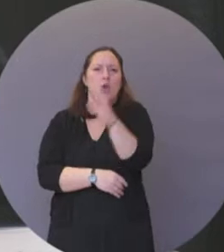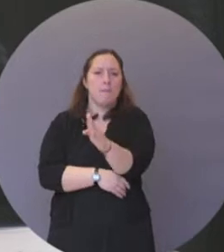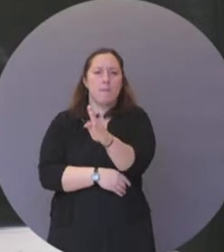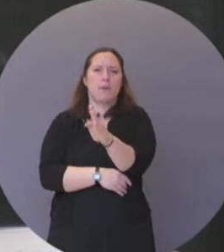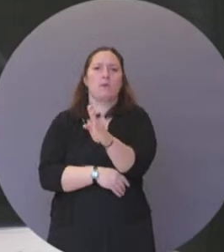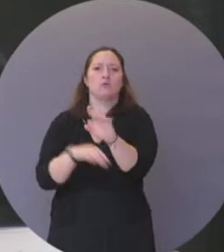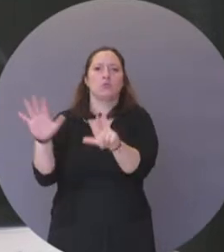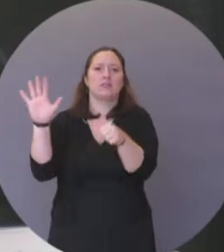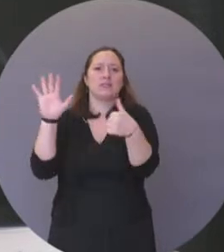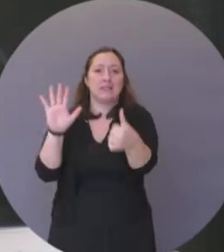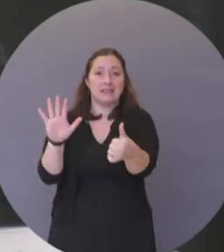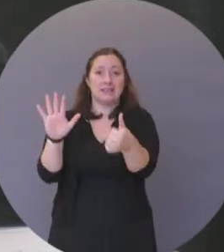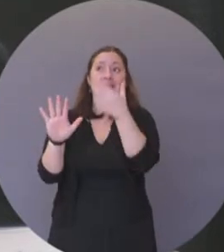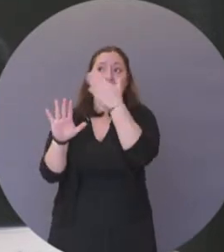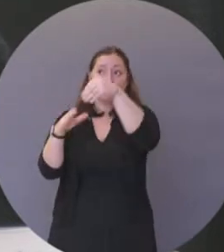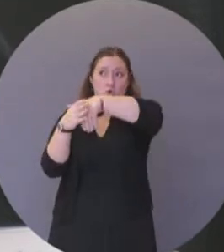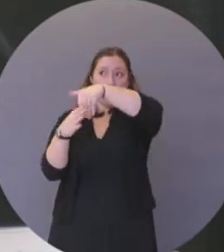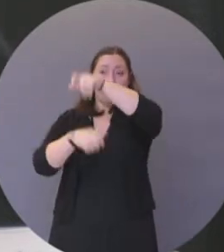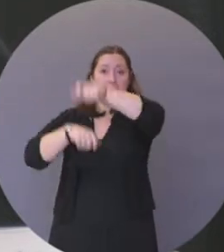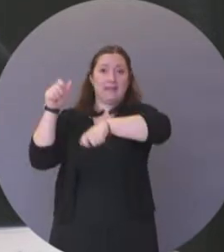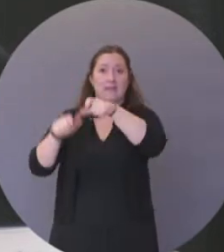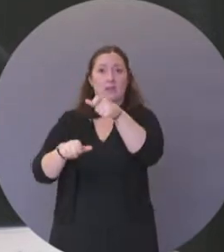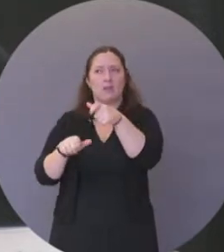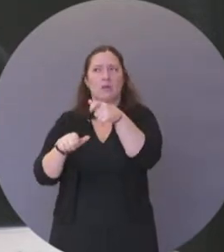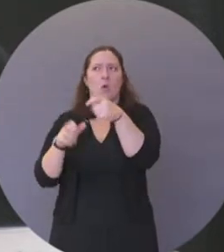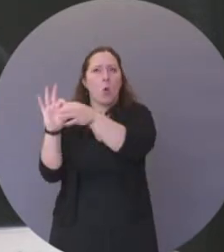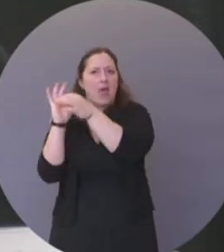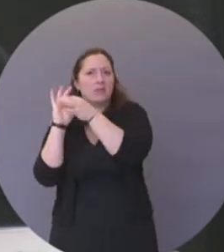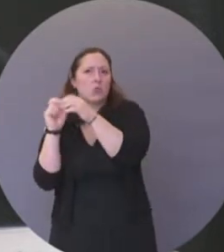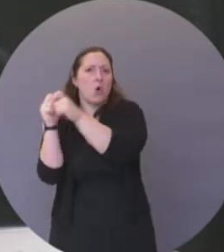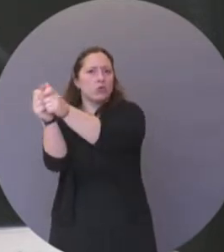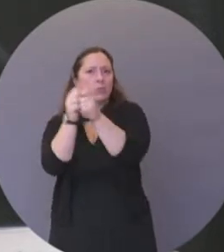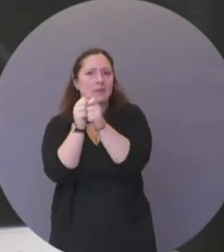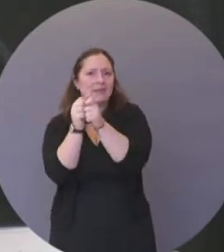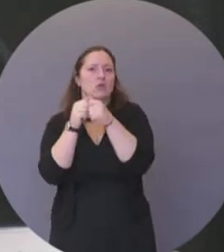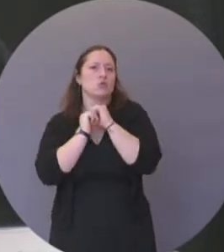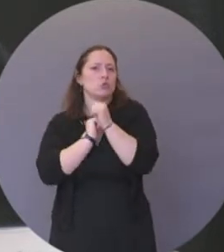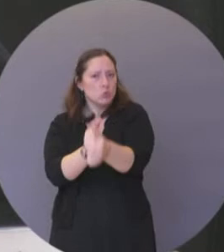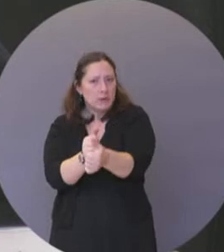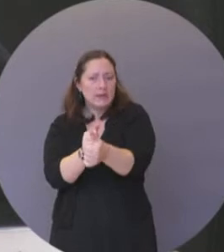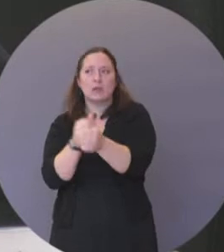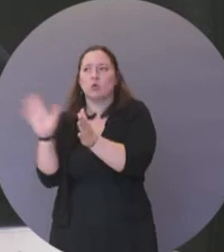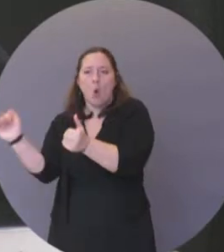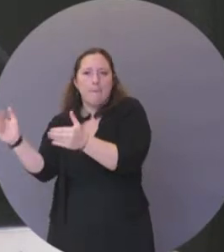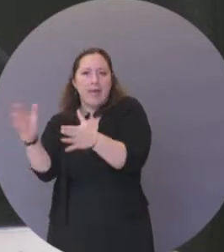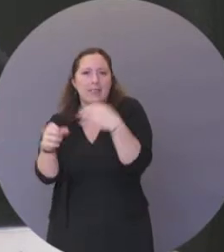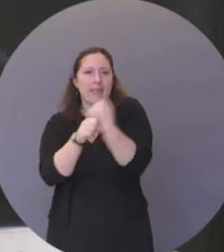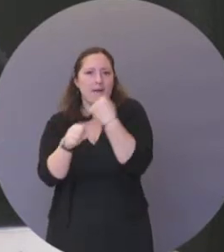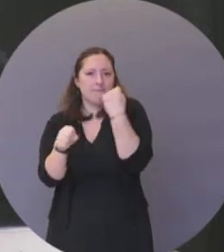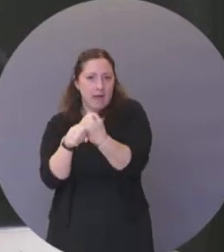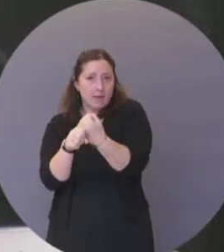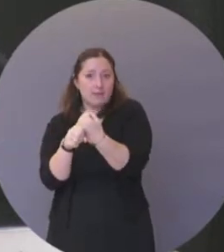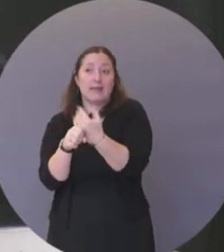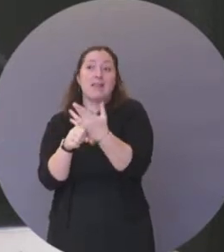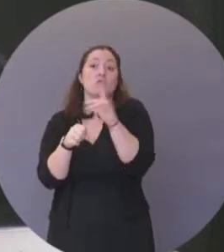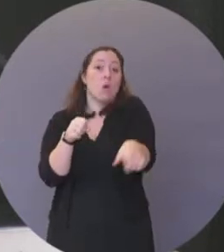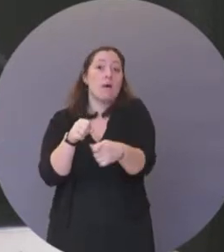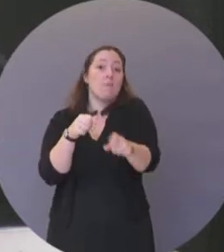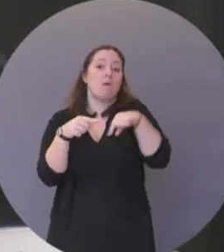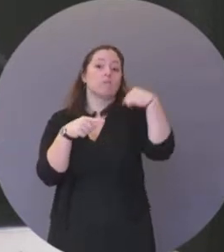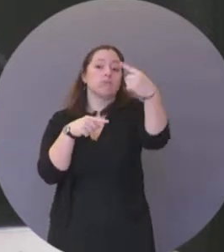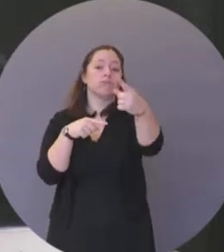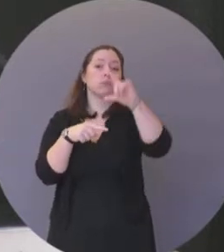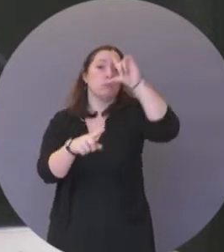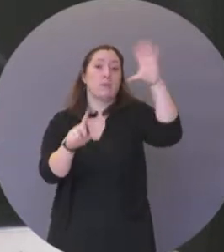15 conseillers qui auront des Relations Entreprises spécifiées par branche et qui auront pour objectif en 2009 23 vous lavez rappelé aussi